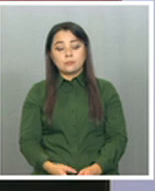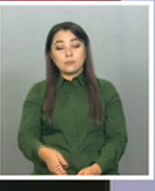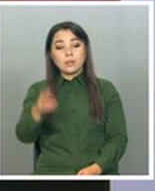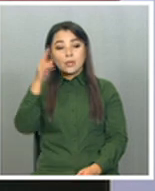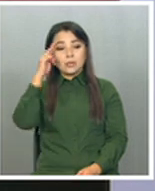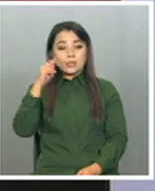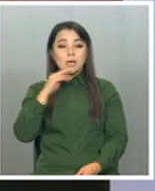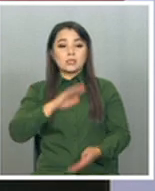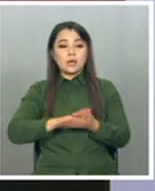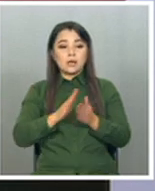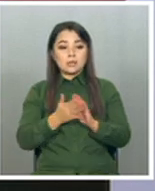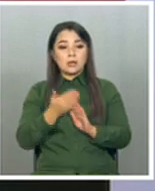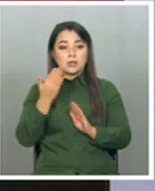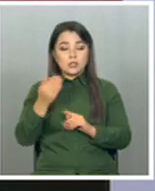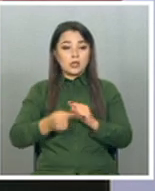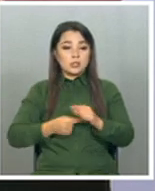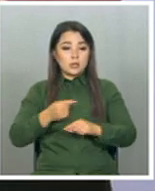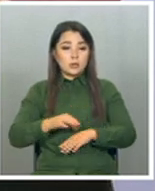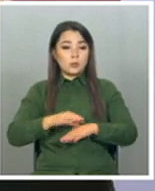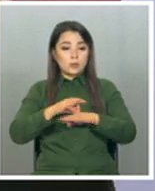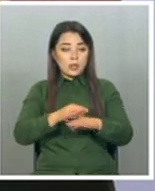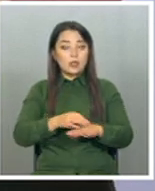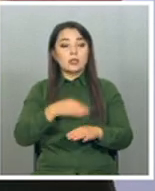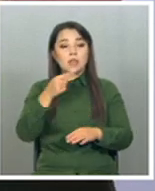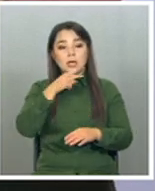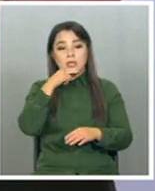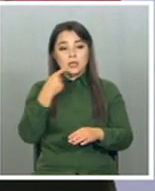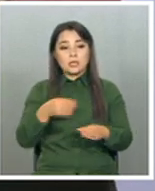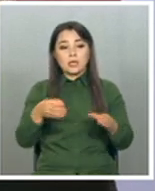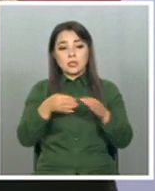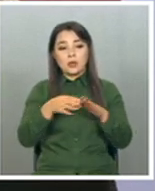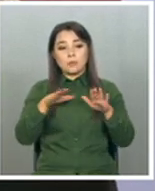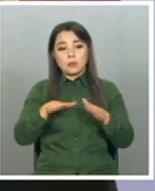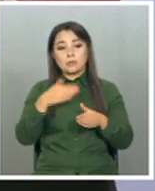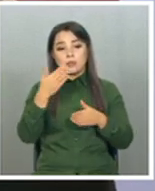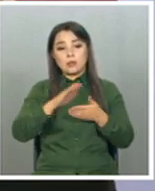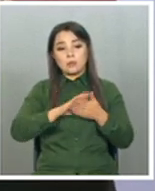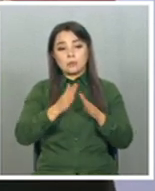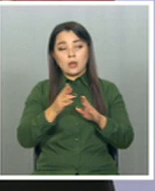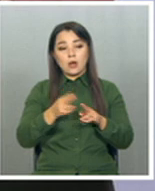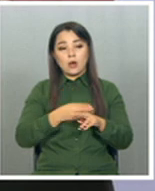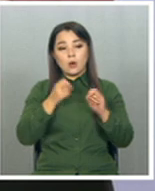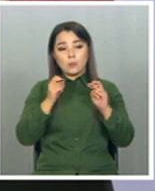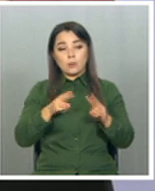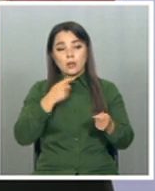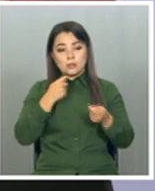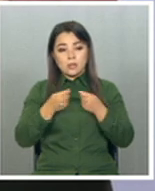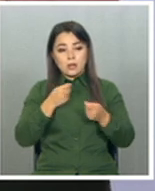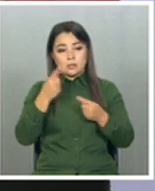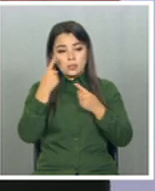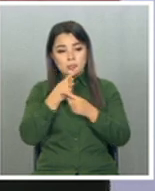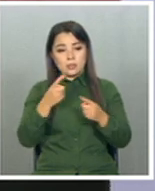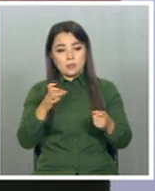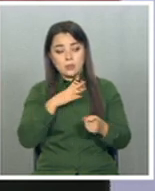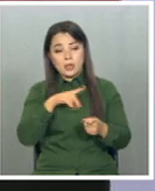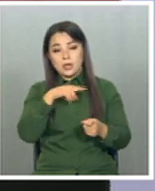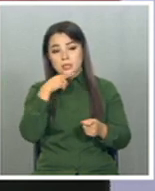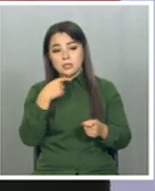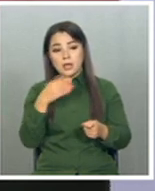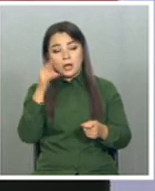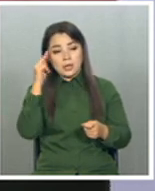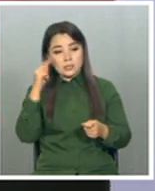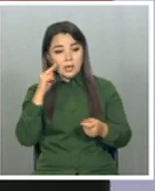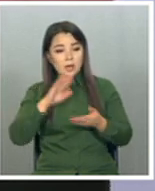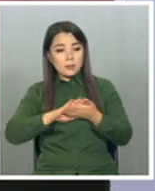Қытаймен келіссөз жүргізу арқылы Ресейдің тарапынан болатын қауіпсіздікті ескерді. Қытаймен